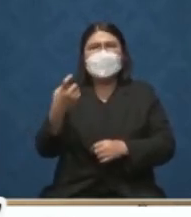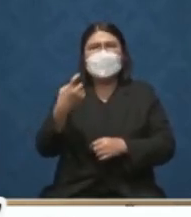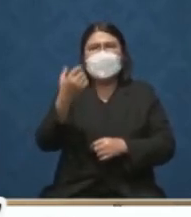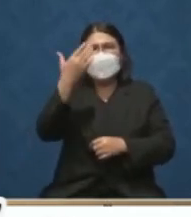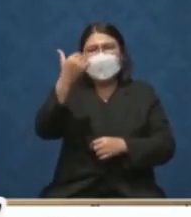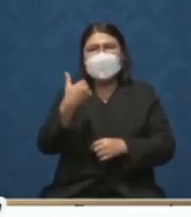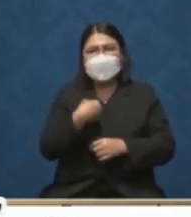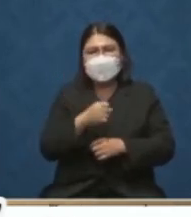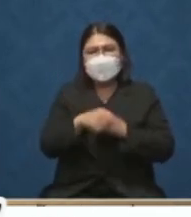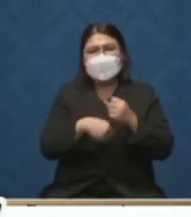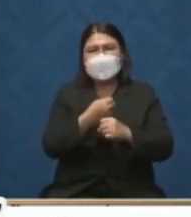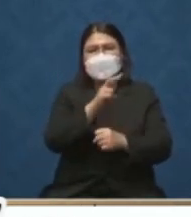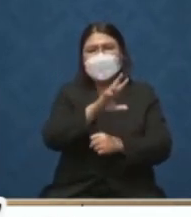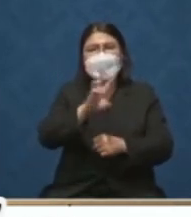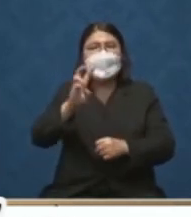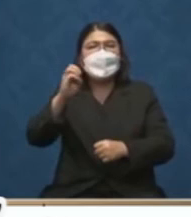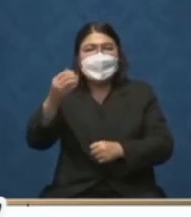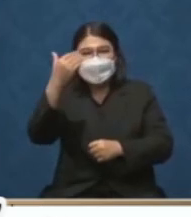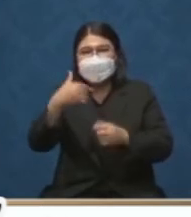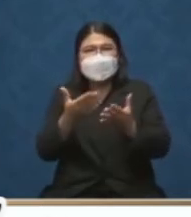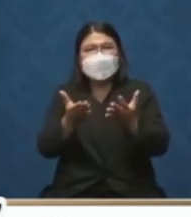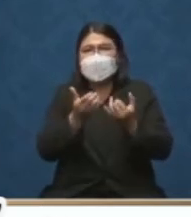ใหม่ขึ้นมาคือปี60